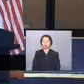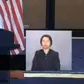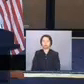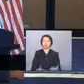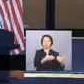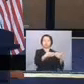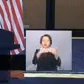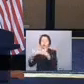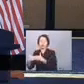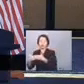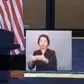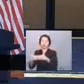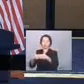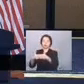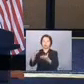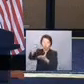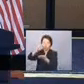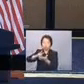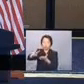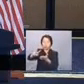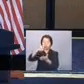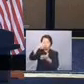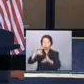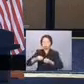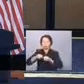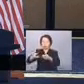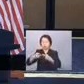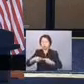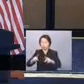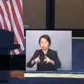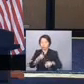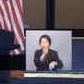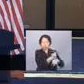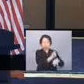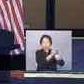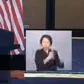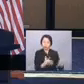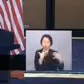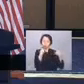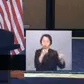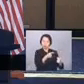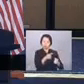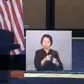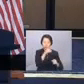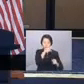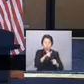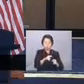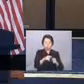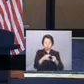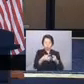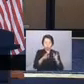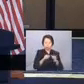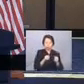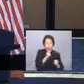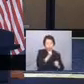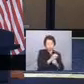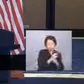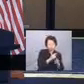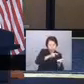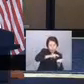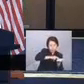Pelanjutan tempoh ini dibuat untuk memberi ruang kepada petugas-petugas kesihatan memerangi penularan